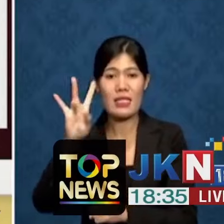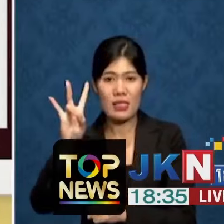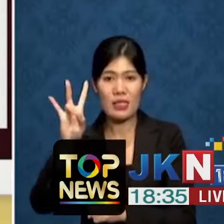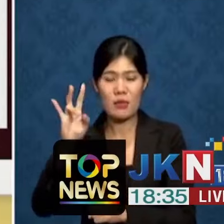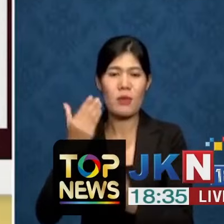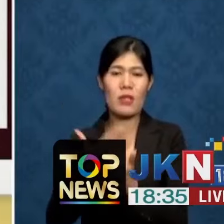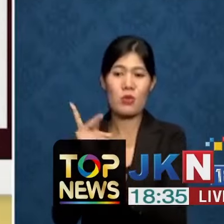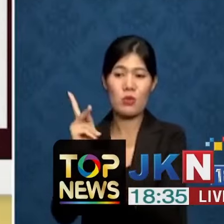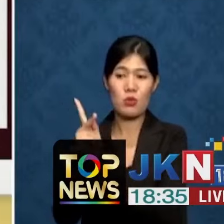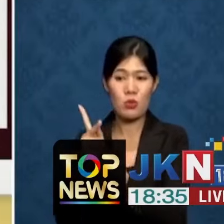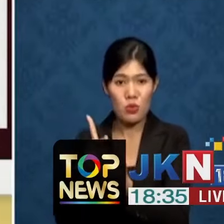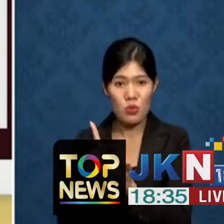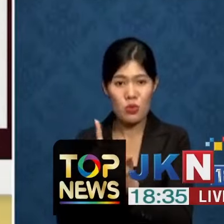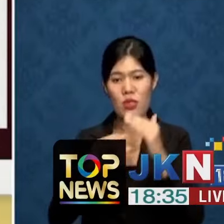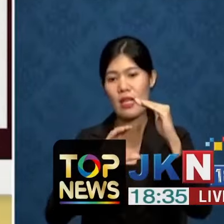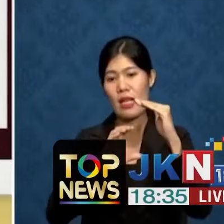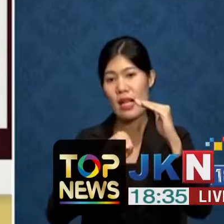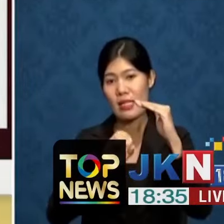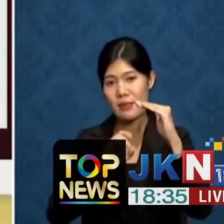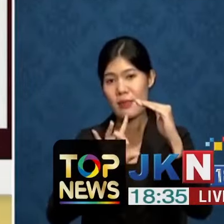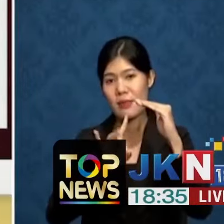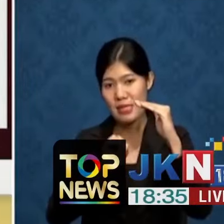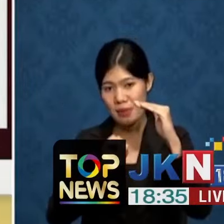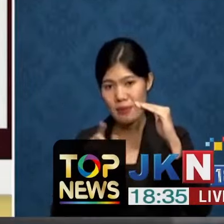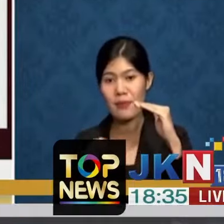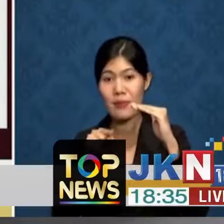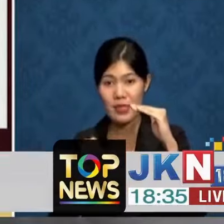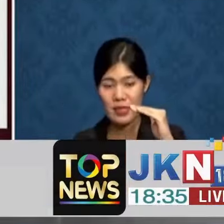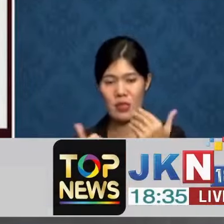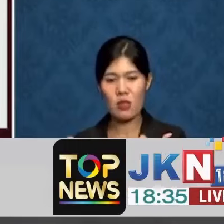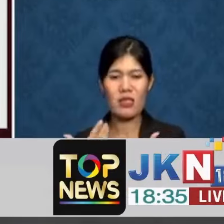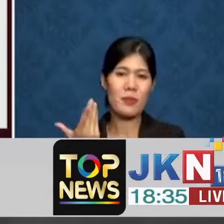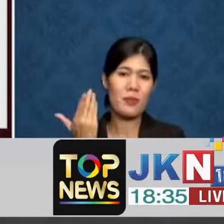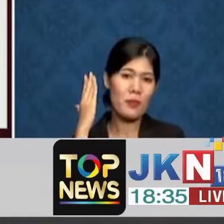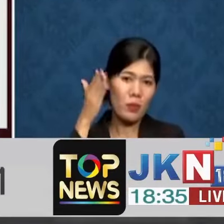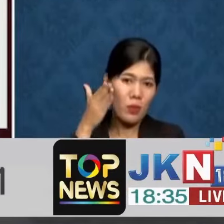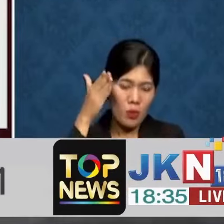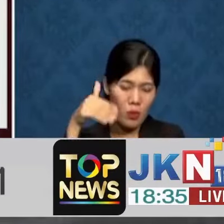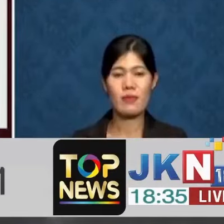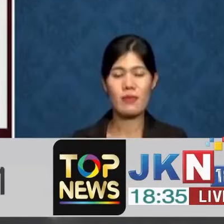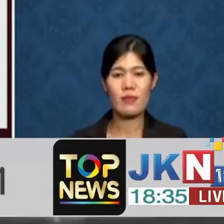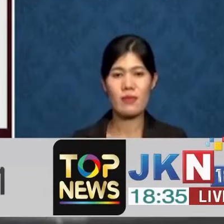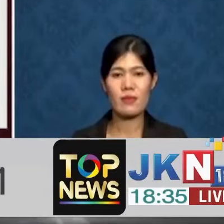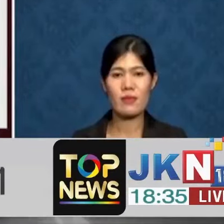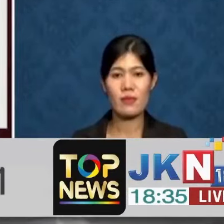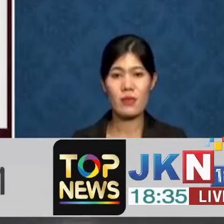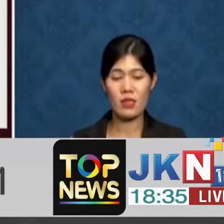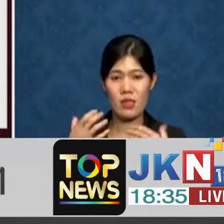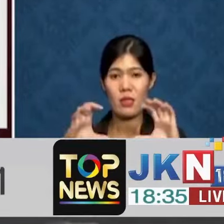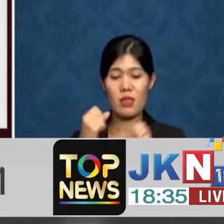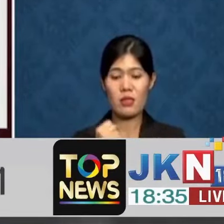แม็กซ์นะใช้คำว่ากู้เต็มแม็กซ์แล้วก็รัฐบาลก็โนสนโนแคร์นะฮะไม่สนว่าทำให้ประเทศไปอยู่ในภาวะเ